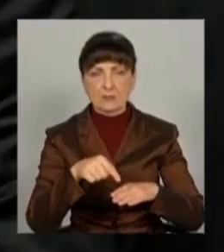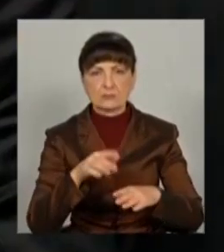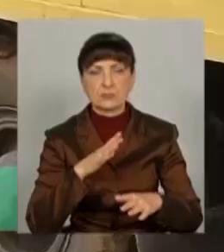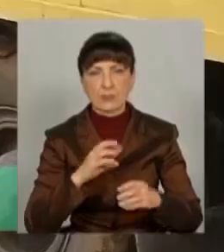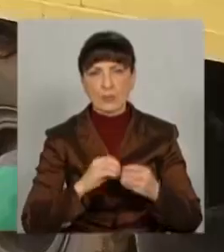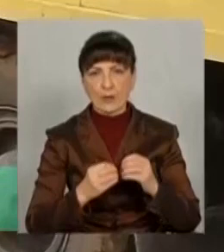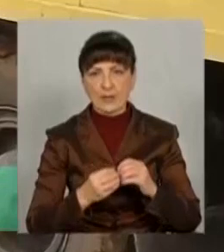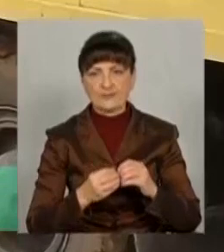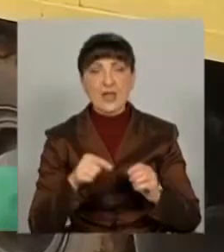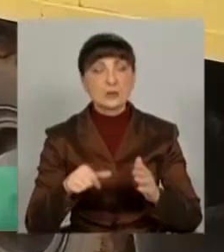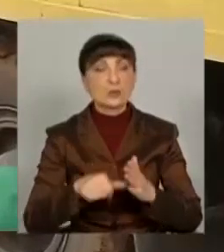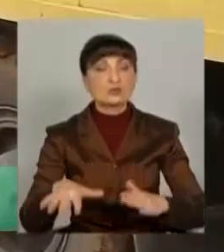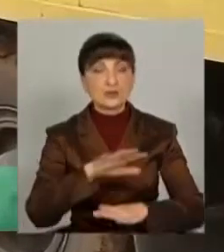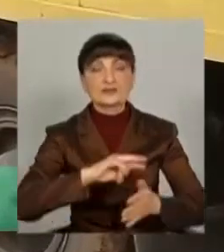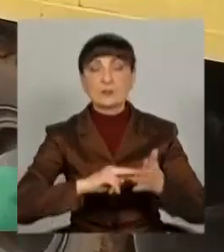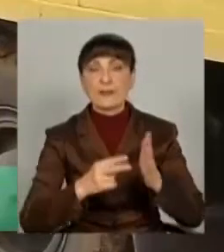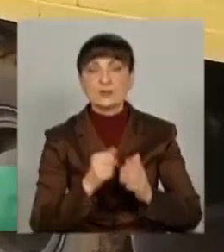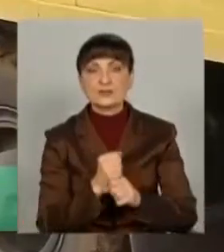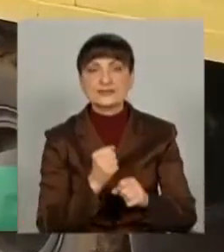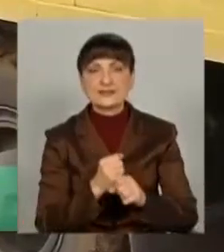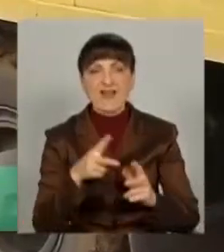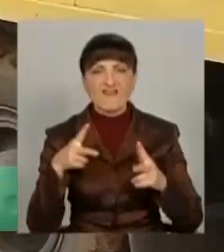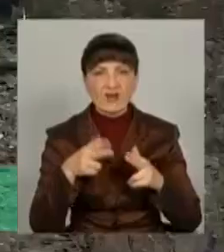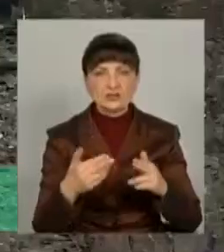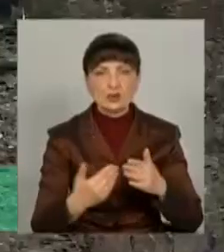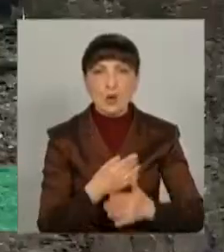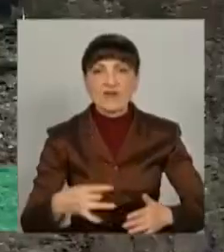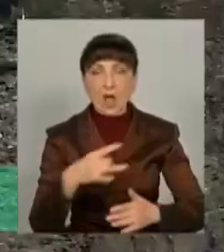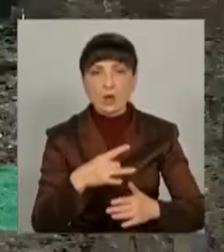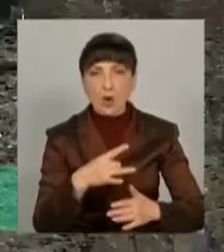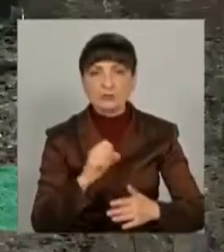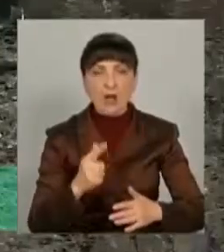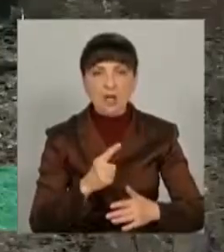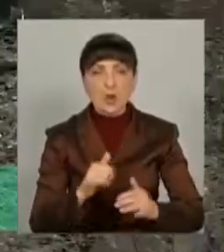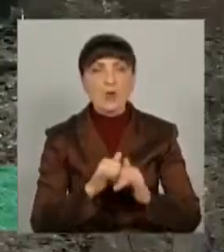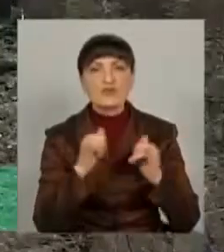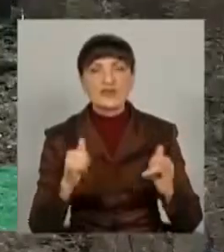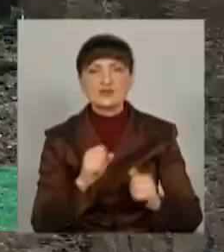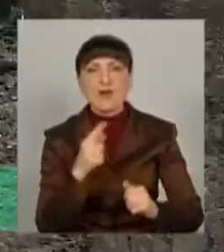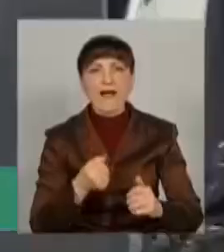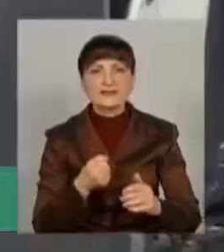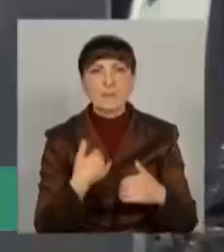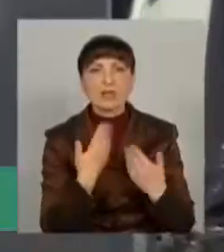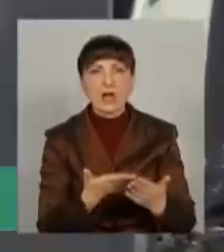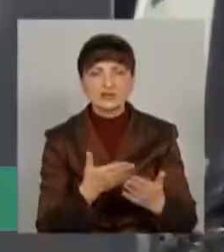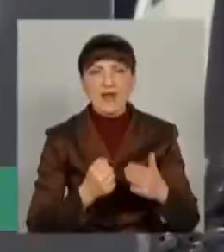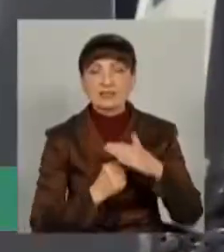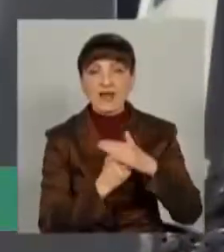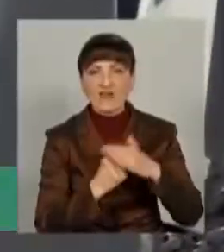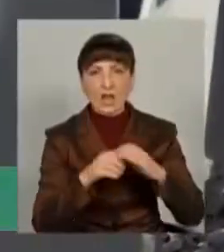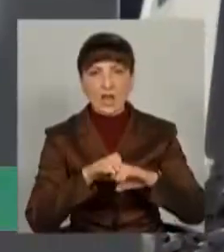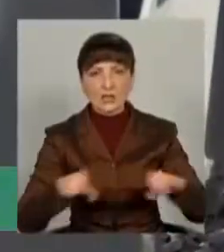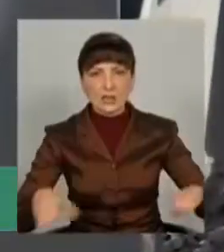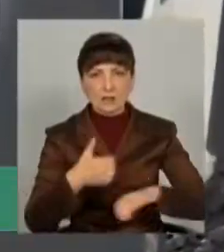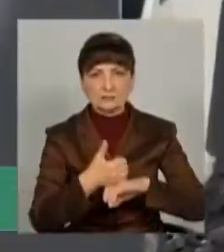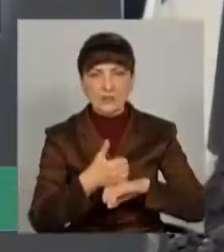произошел. На этом участке планировали делать врезки новых районов, из-за чего увеличили подачу газа. В результате давление в магистральном